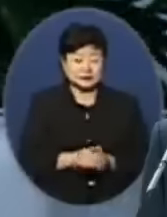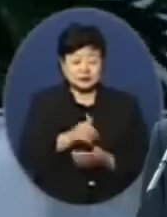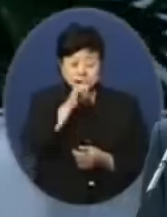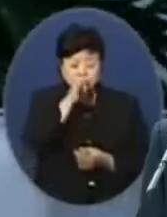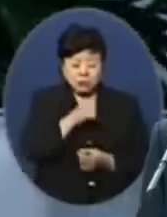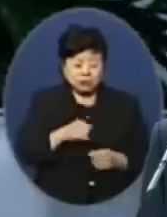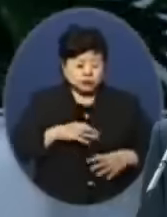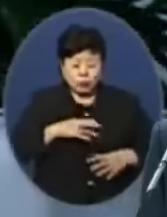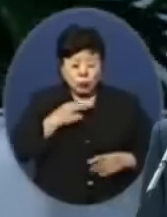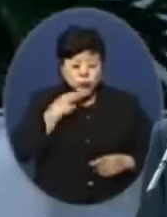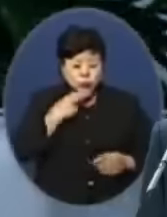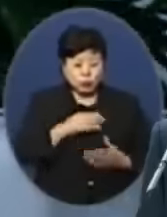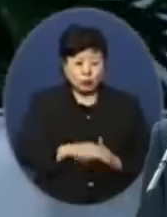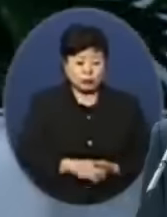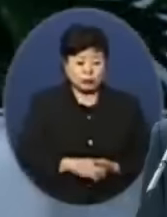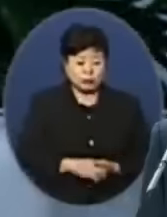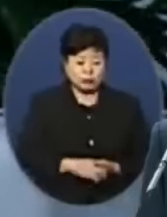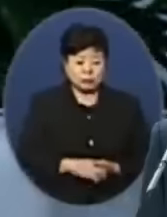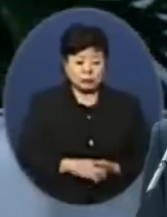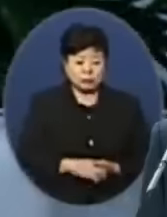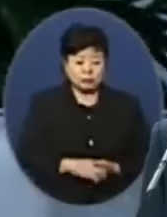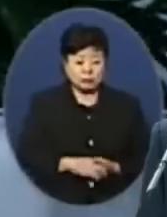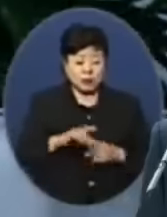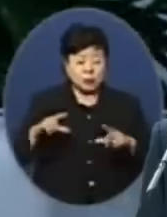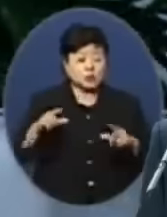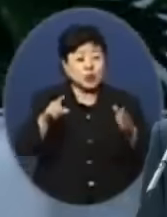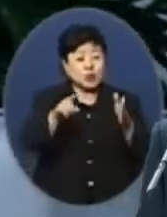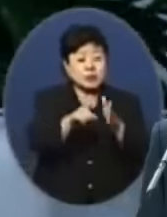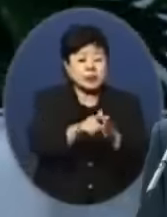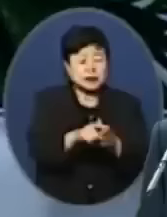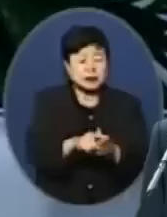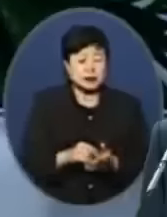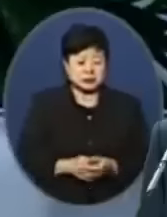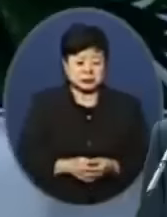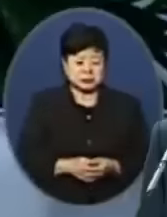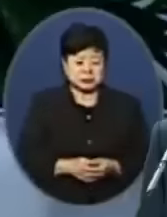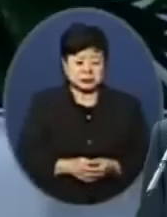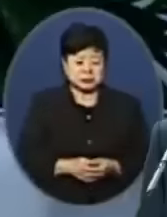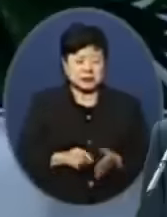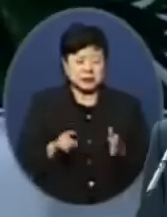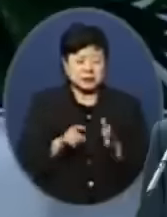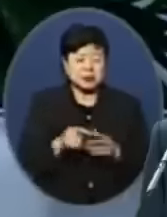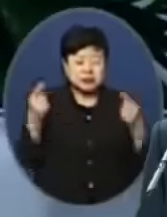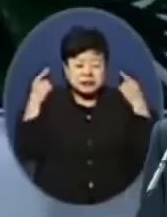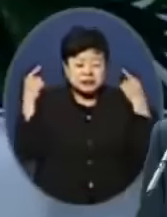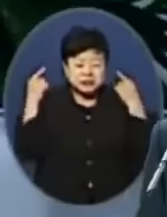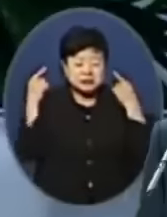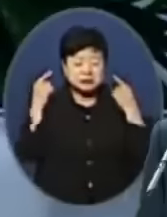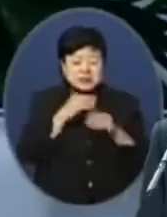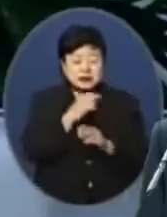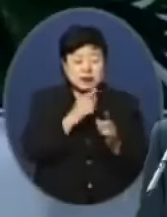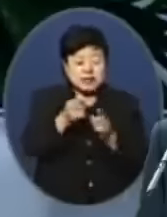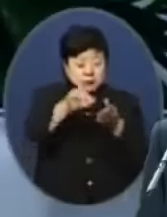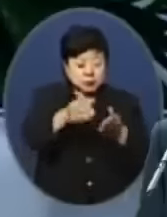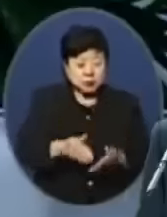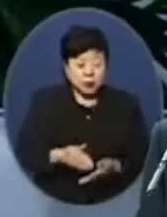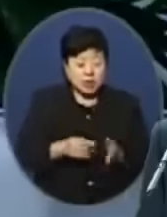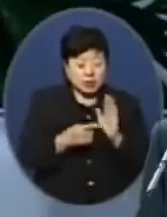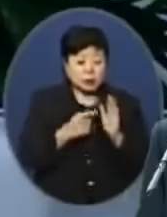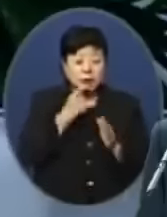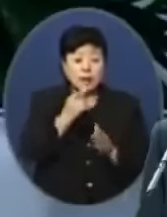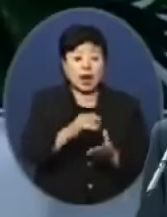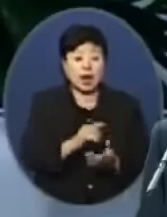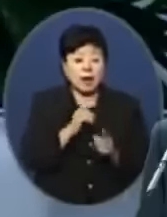있는데 왜 두려워하는 것입니까? 일반적인 믿음은 성경을 읽을 때 믿음은 들음에서 나며 들음은 그리스도의 말씀으로